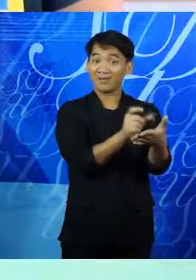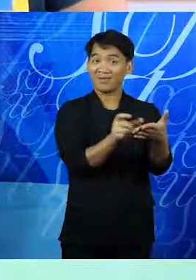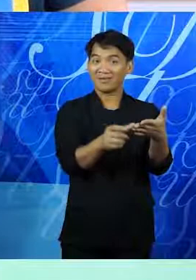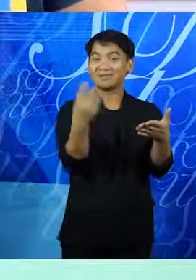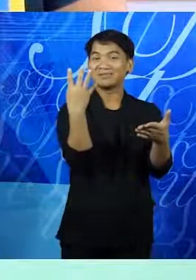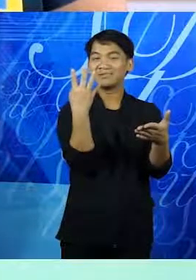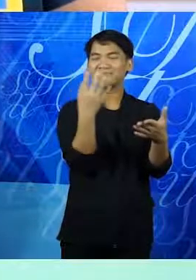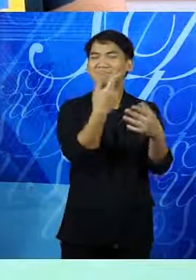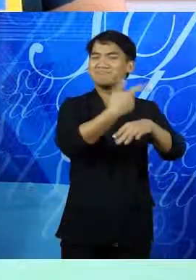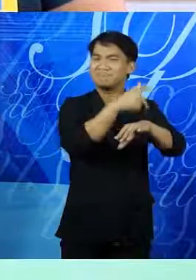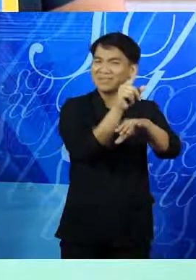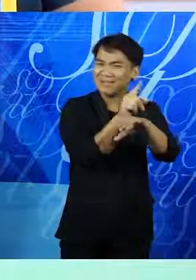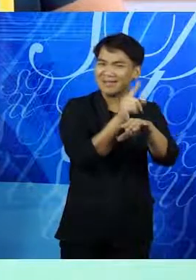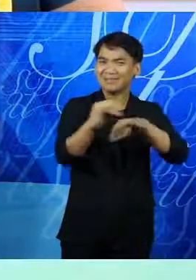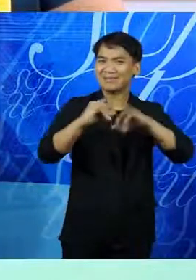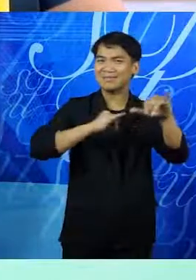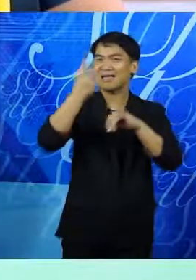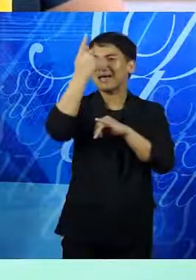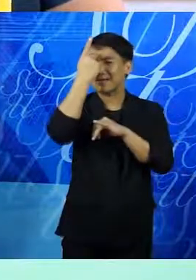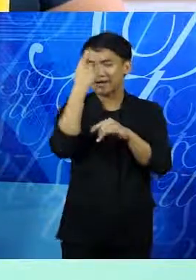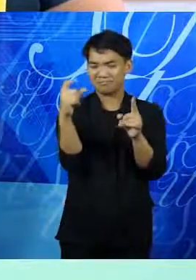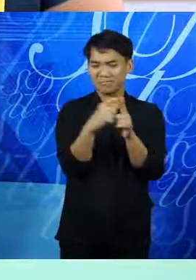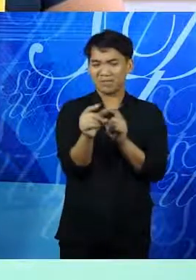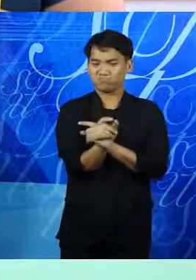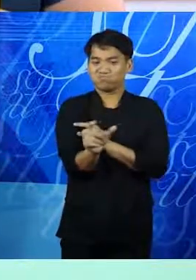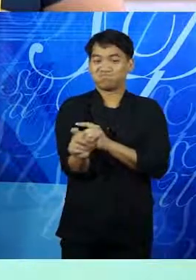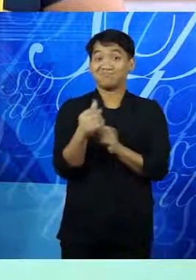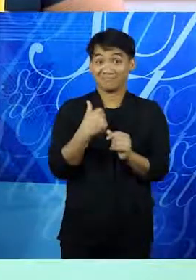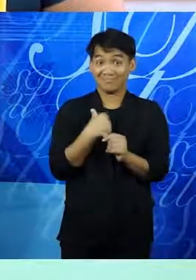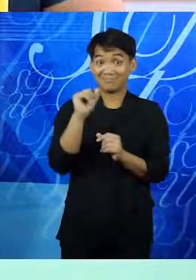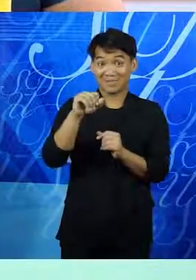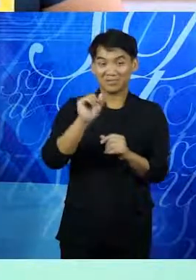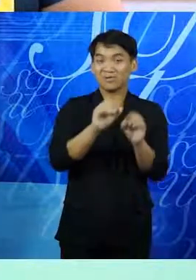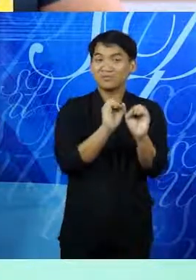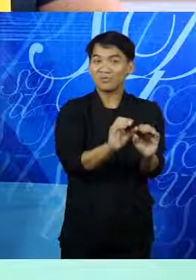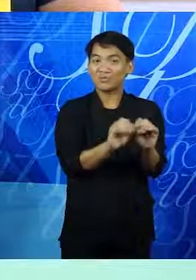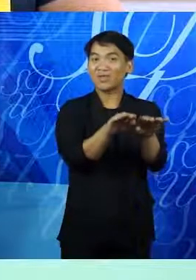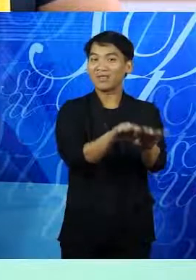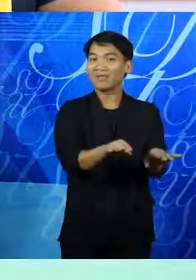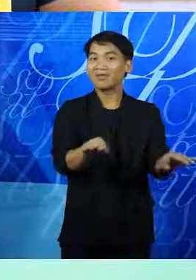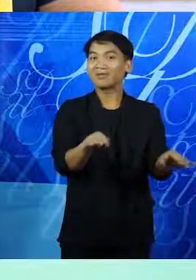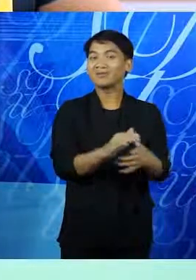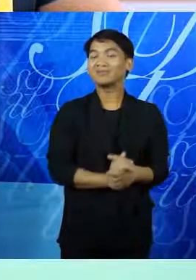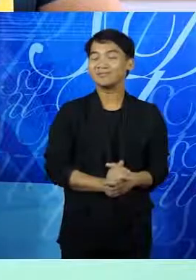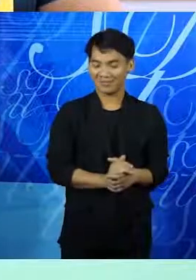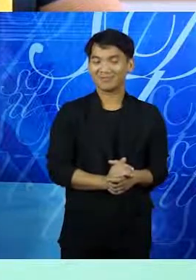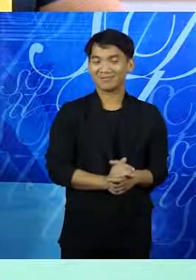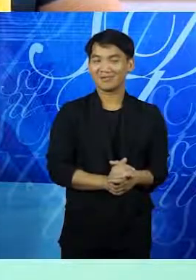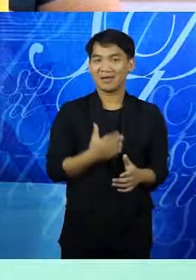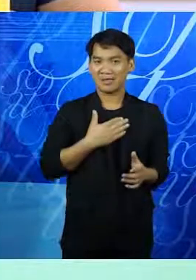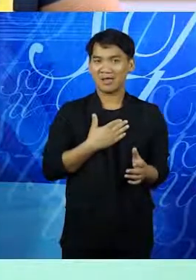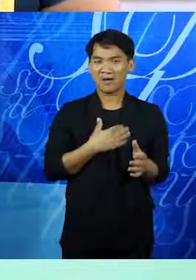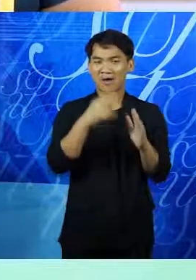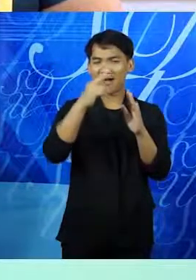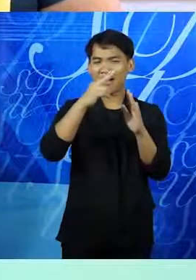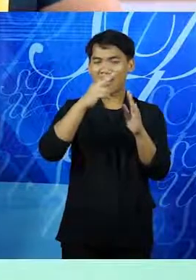อนเนี่ยนะคะให้รู้ว่าคำเชื่อมนี้เนี่ยมันจะต้องอ่านนะคะหลังจากที่เราจะอ่านคำแรกก่อนเนี่ย